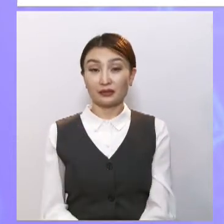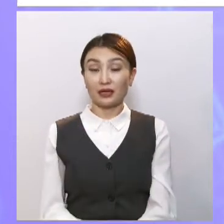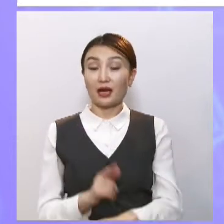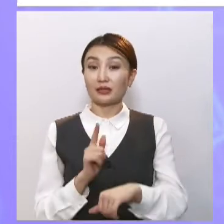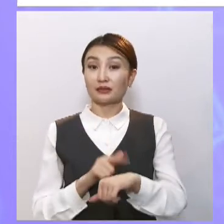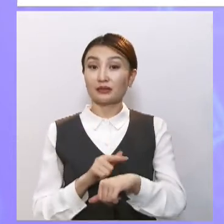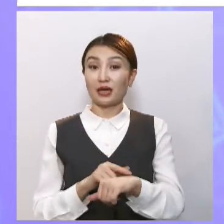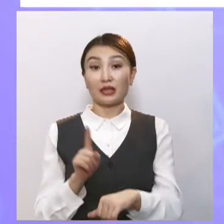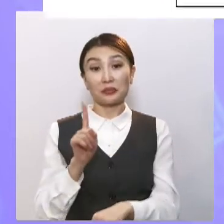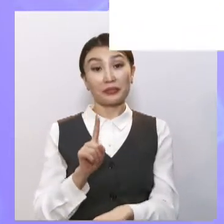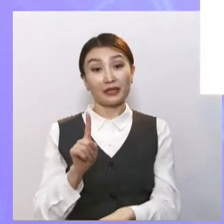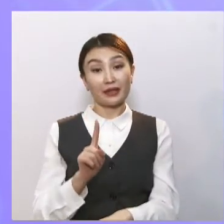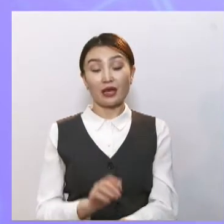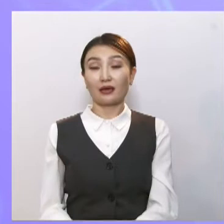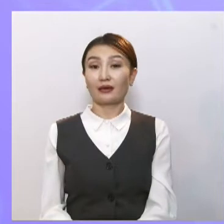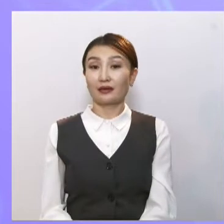Саат 1'de,